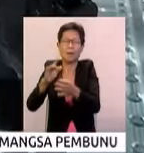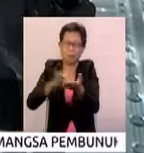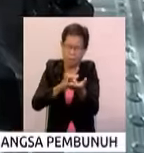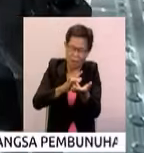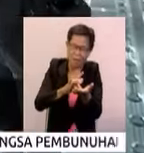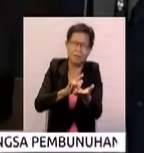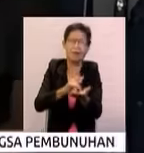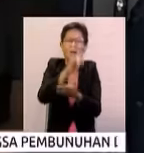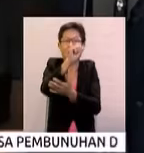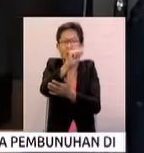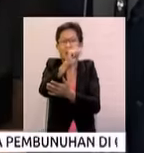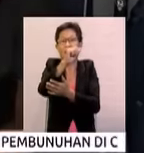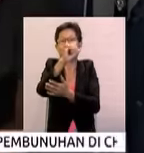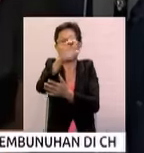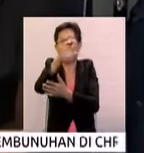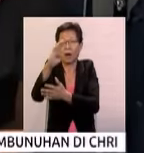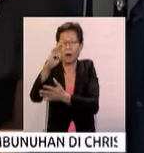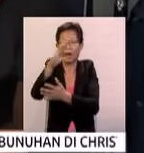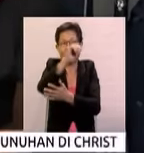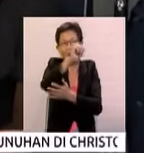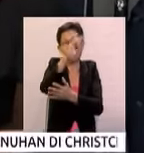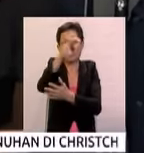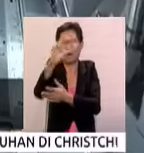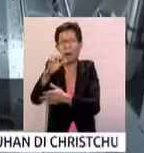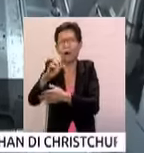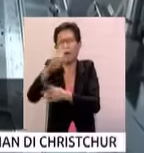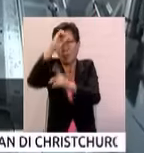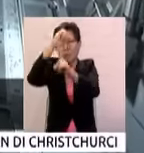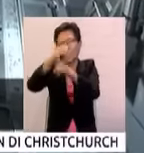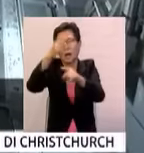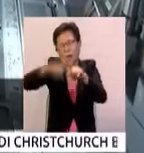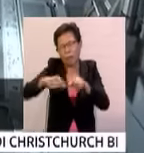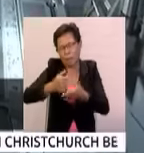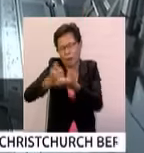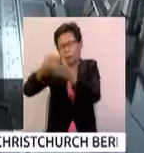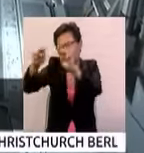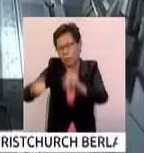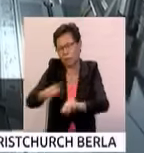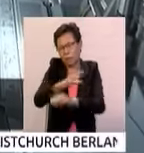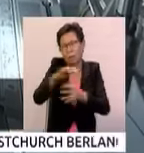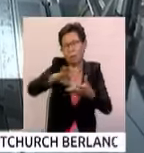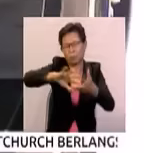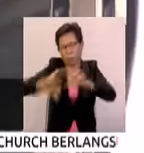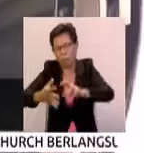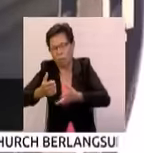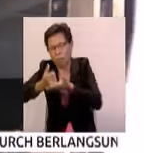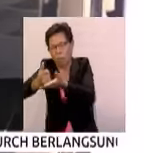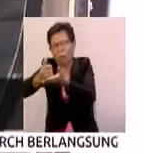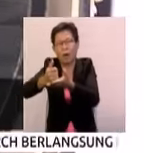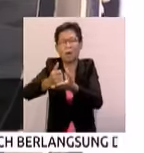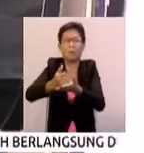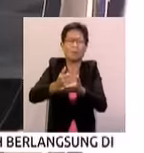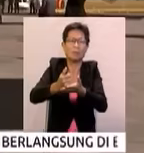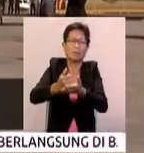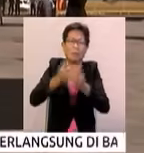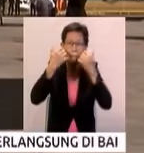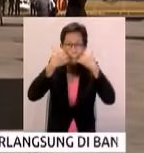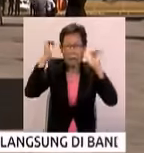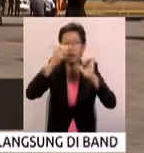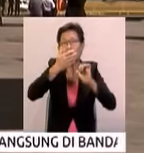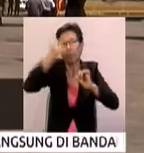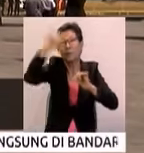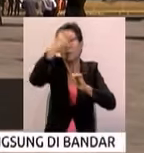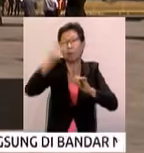Pemilikan A400M juga membolehkan Malaysia menyokong pelbagai operasi bantuan kemanusiaan dan bencana HADR dengan lebih efektif